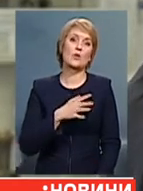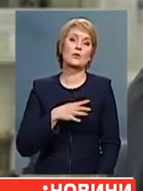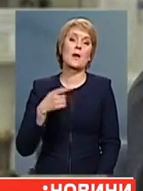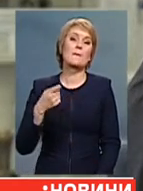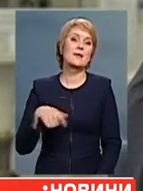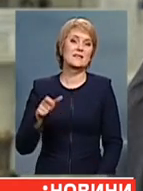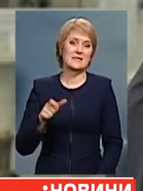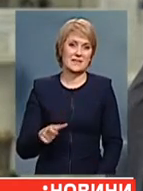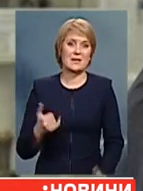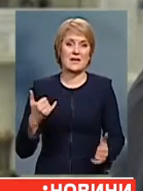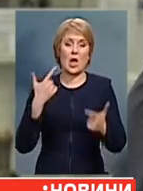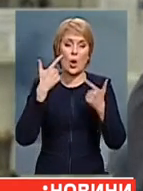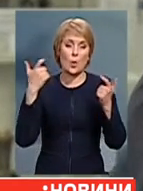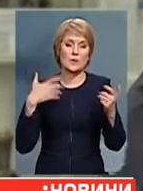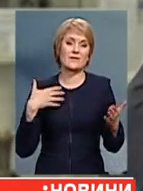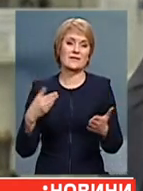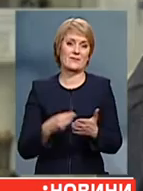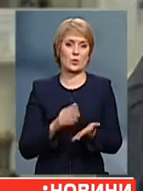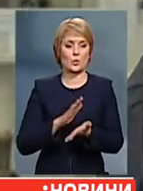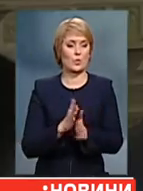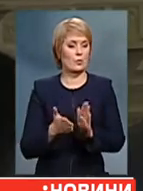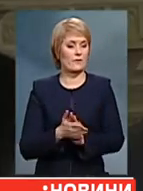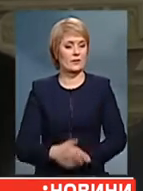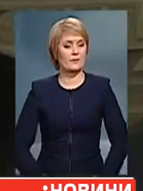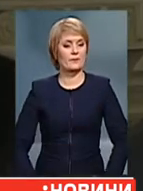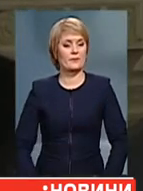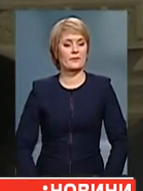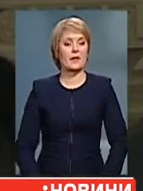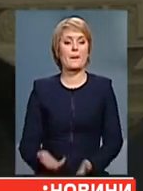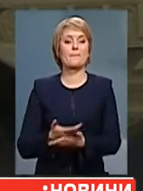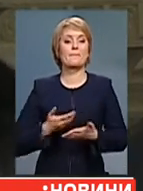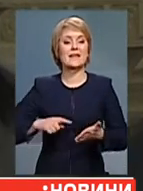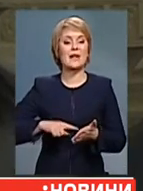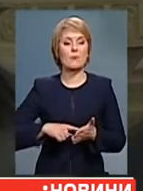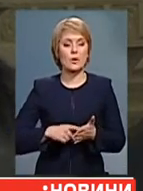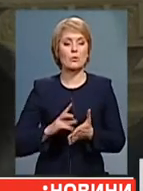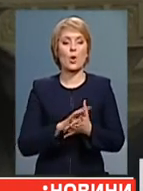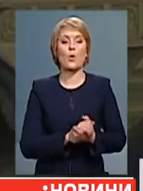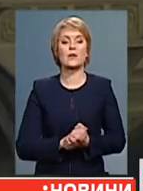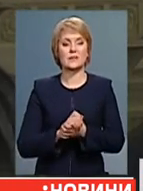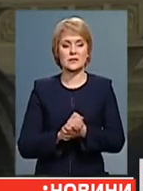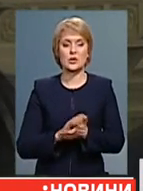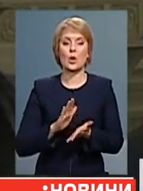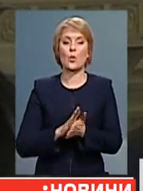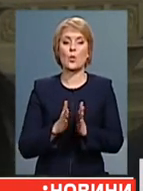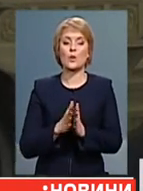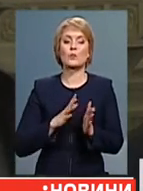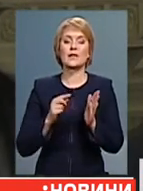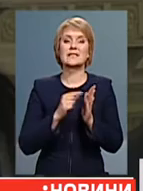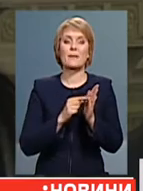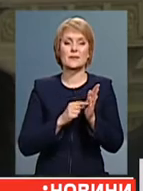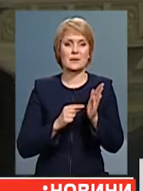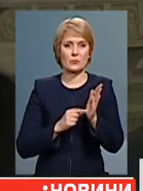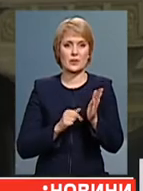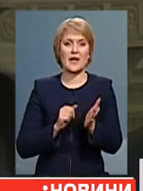просто зараз оголосив свої умови. Ми наполягаємо на тому, щоб в коаліційній угоді були записані пункти щодо відмови